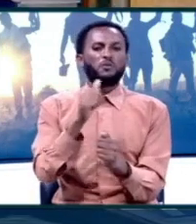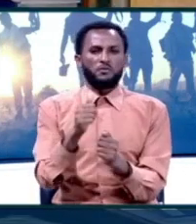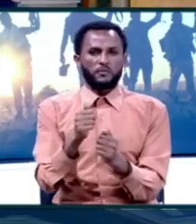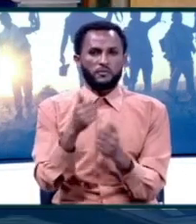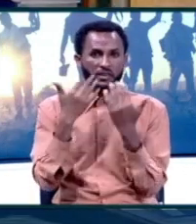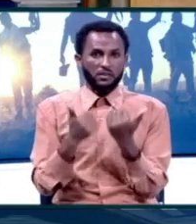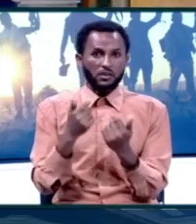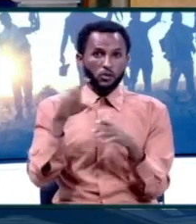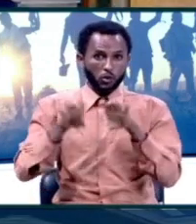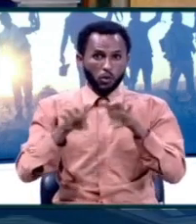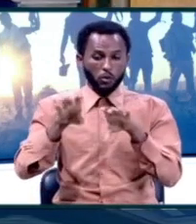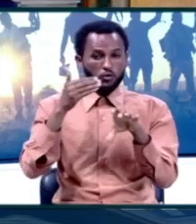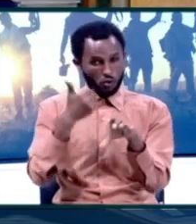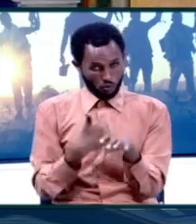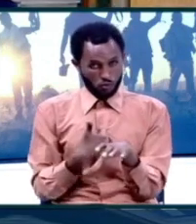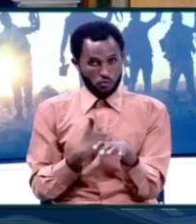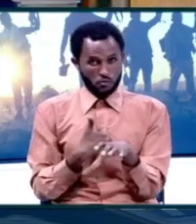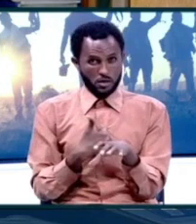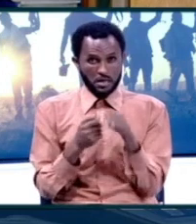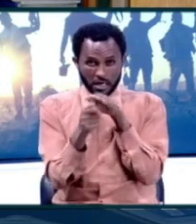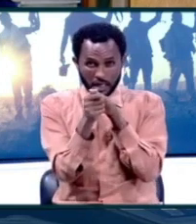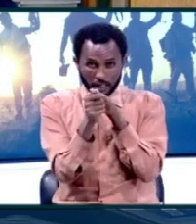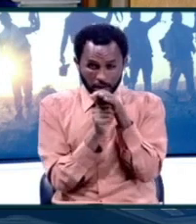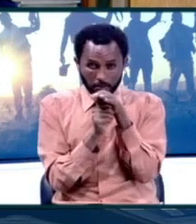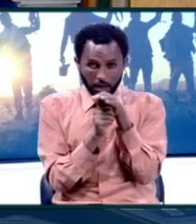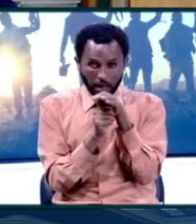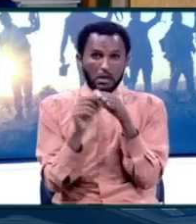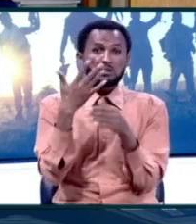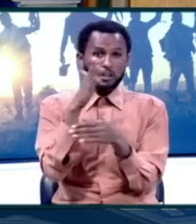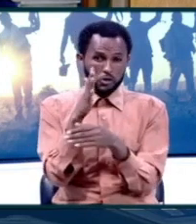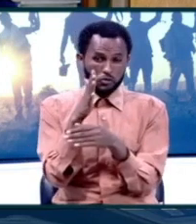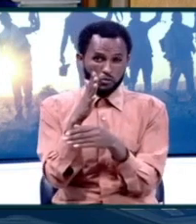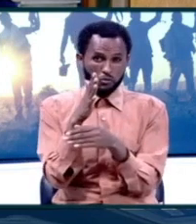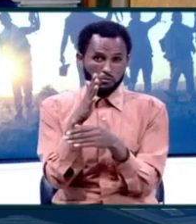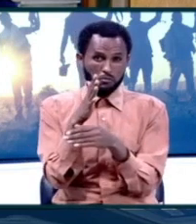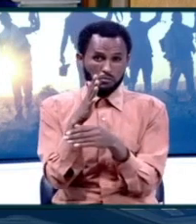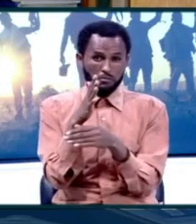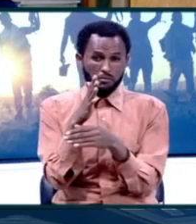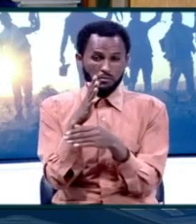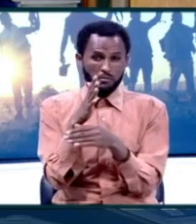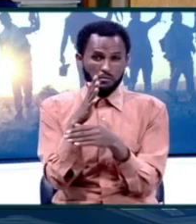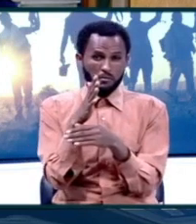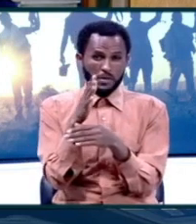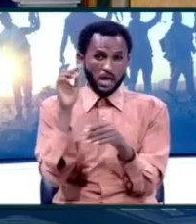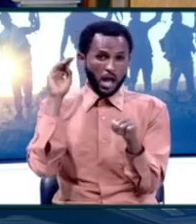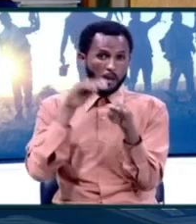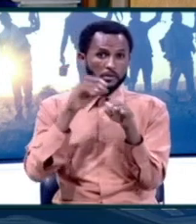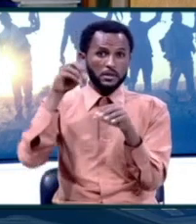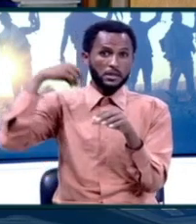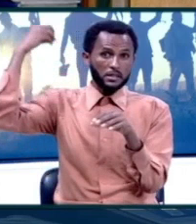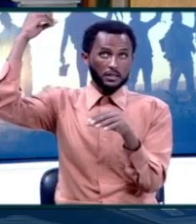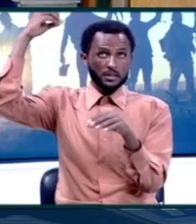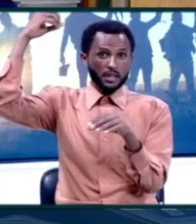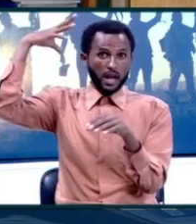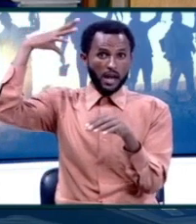እትገብርዎ ዘለካትኩም ክሕባእ እንተመሰሊኩም ኣብ ፀሓይ